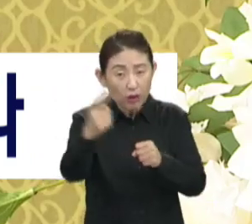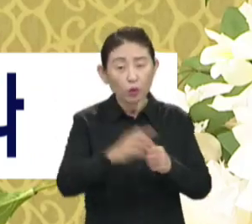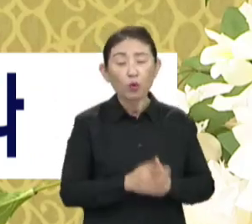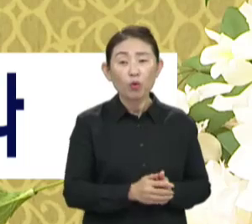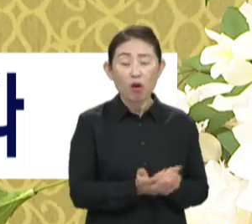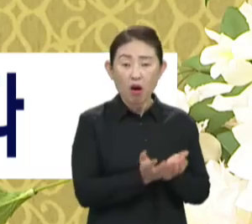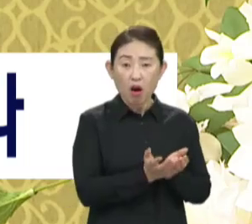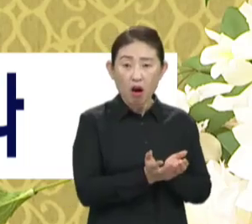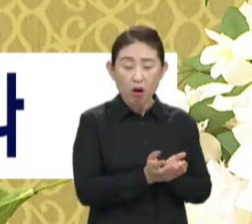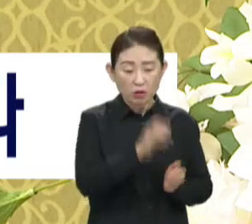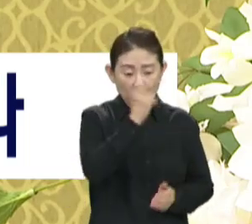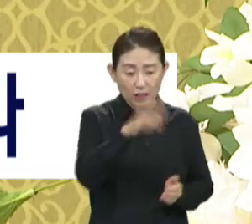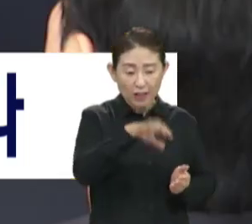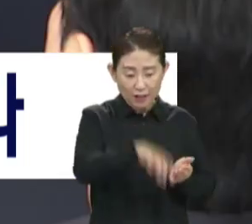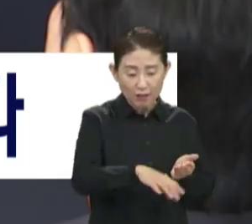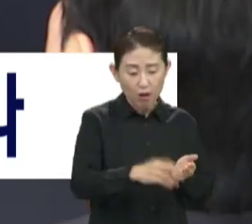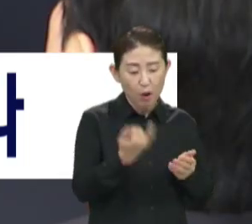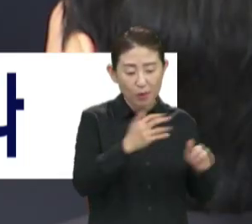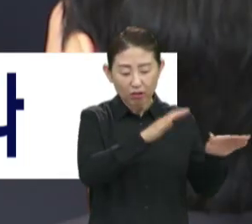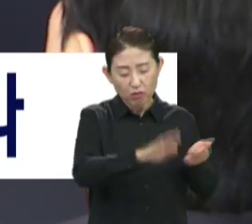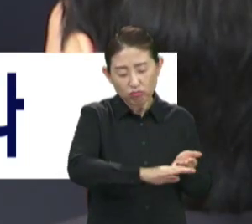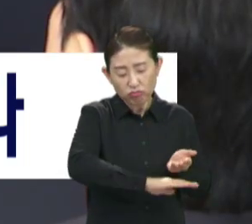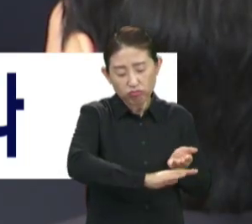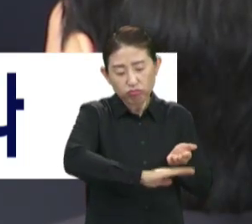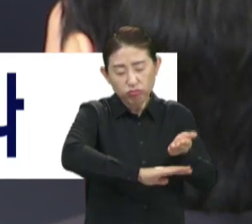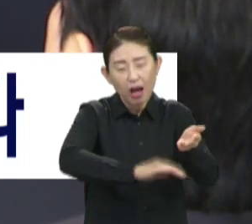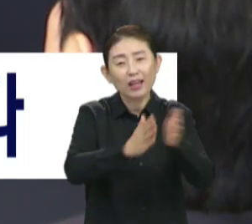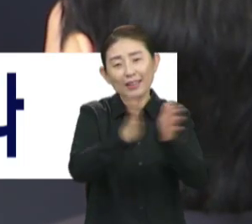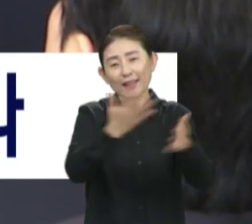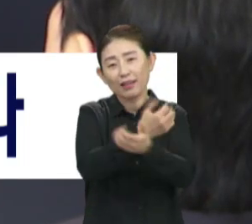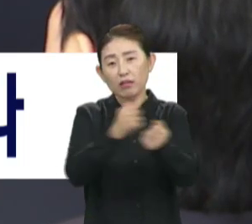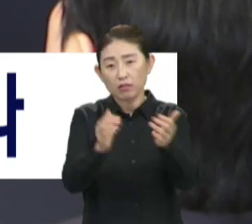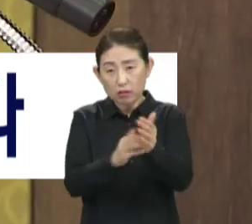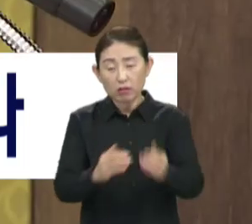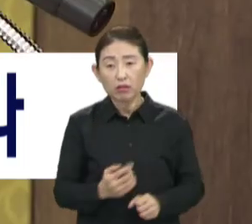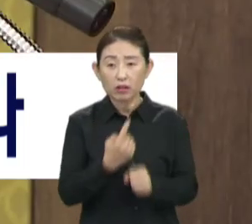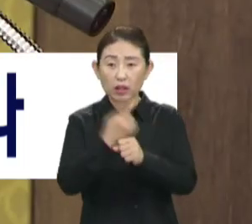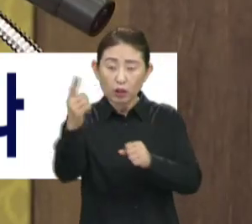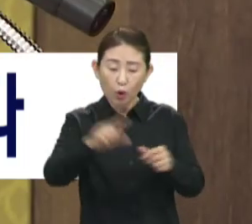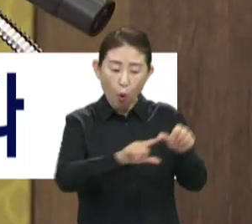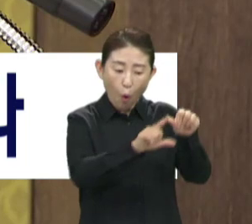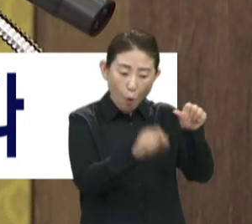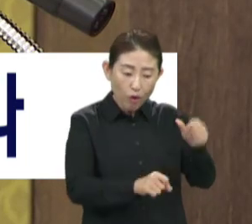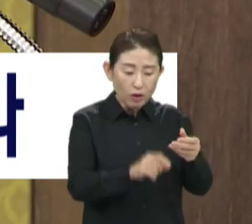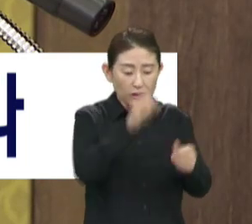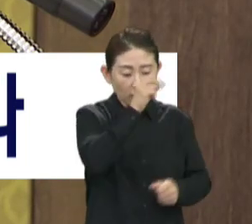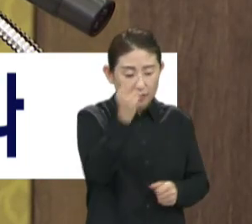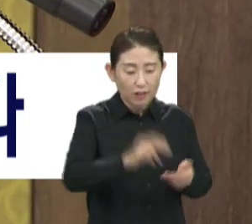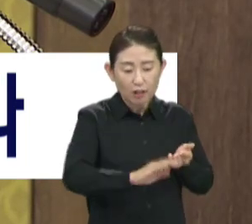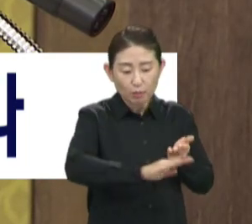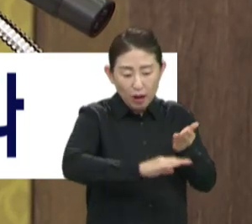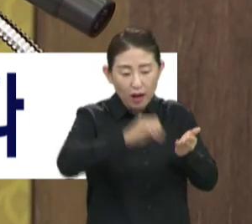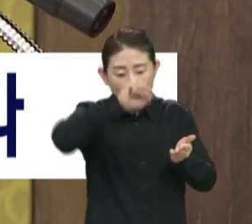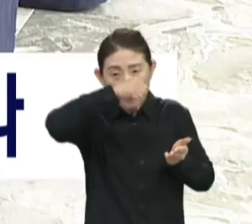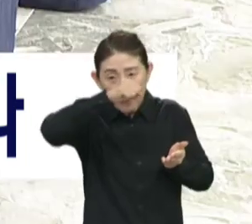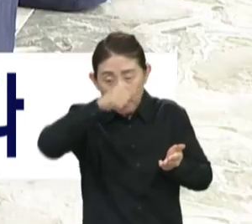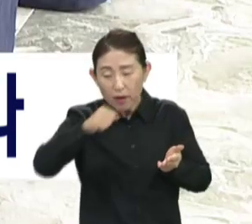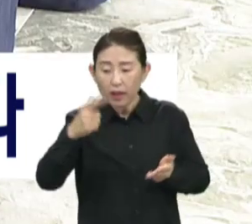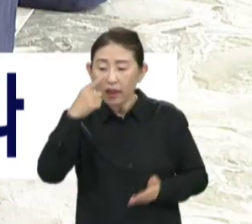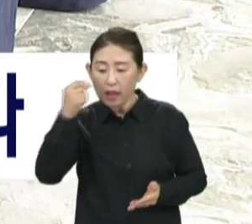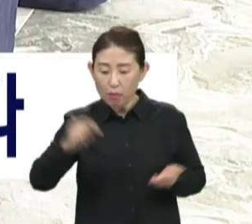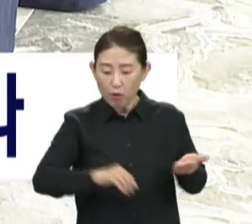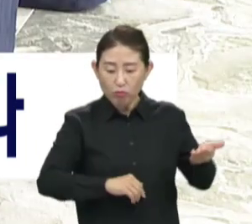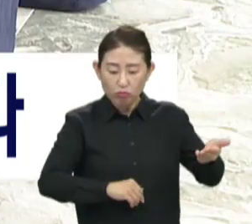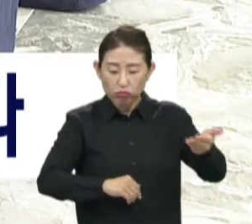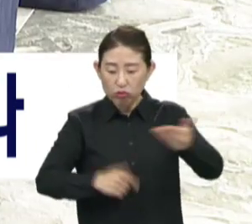국제 크루즈선 운항 협약을 체결했으며 롯데 관광 측은 내년 5월 서산에서 출발해 대만 지룽과 일본